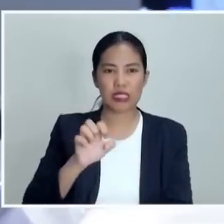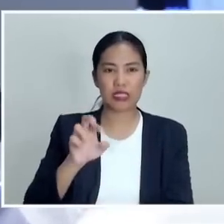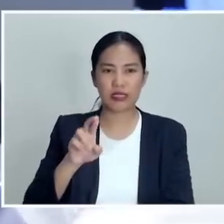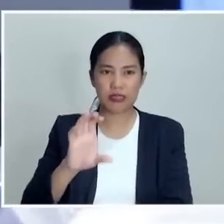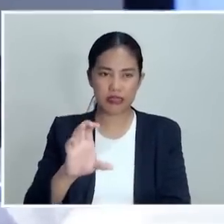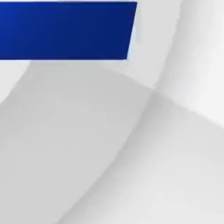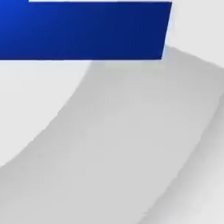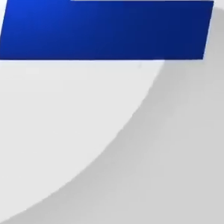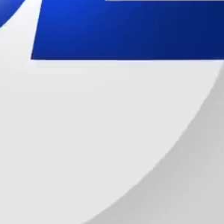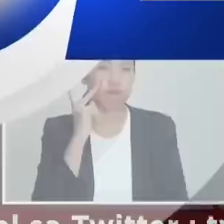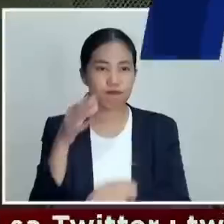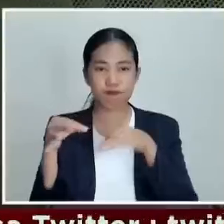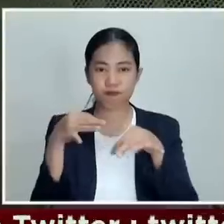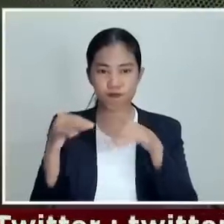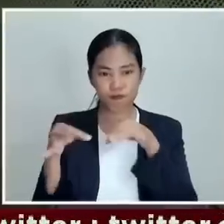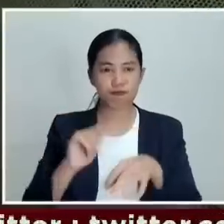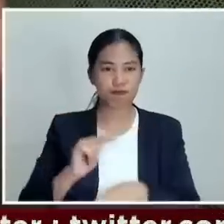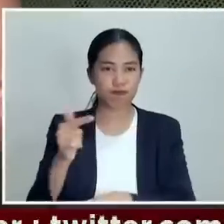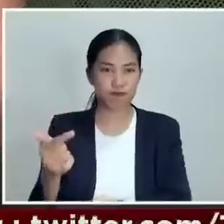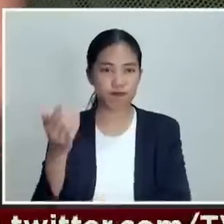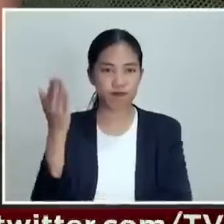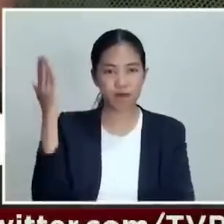Chico.